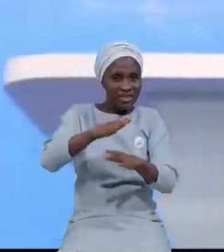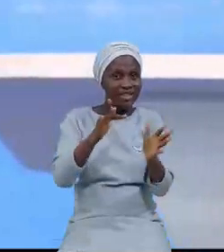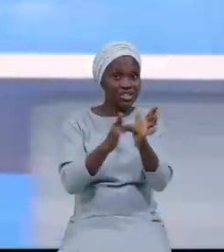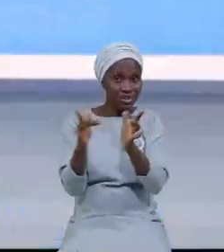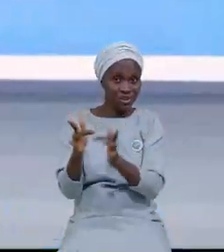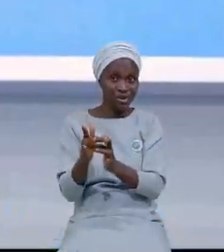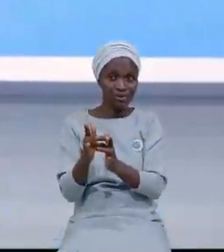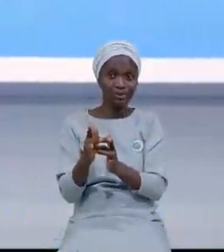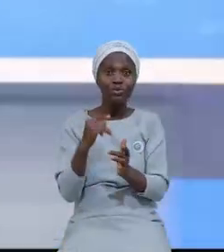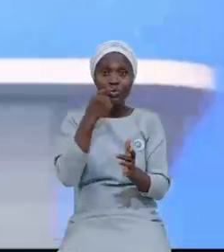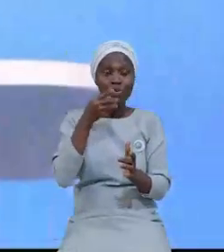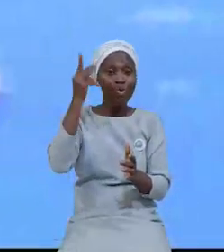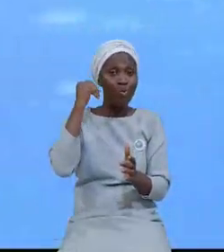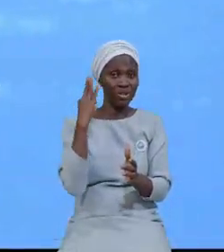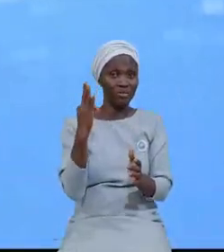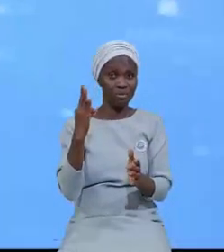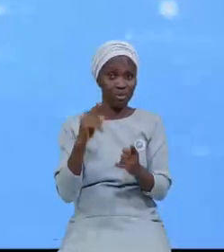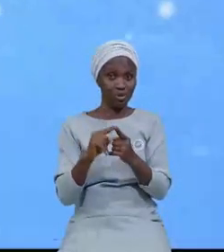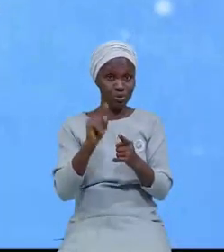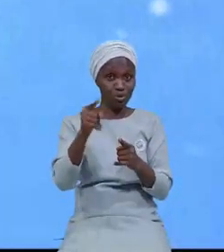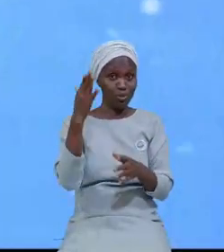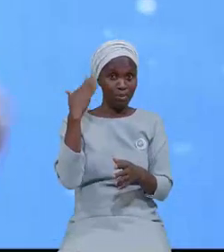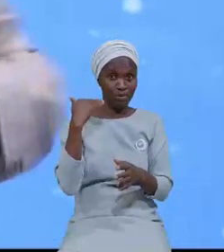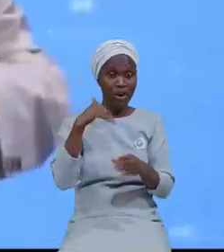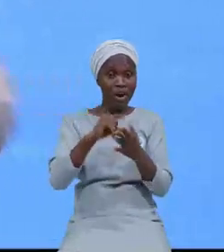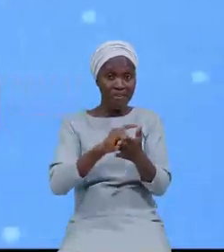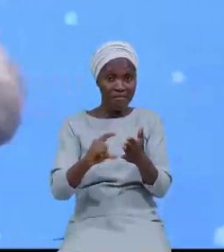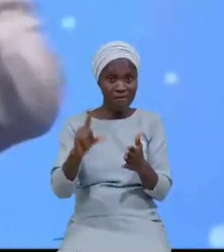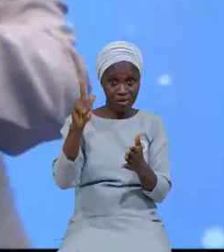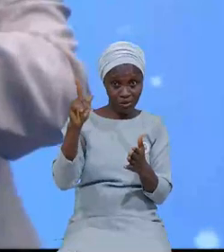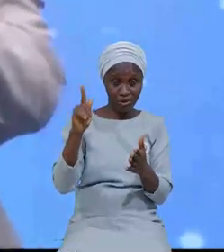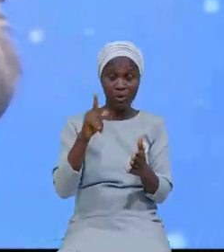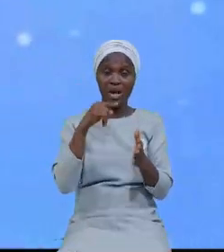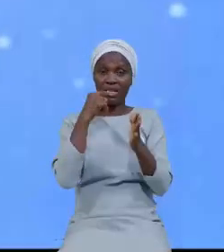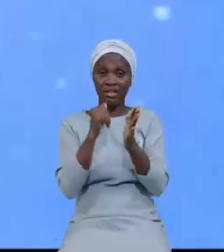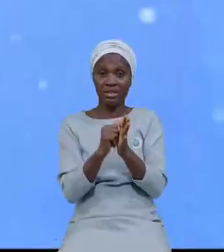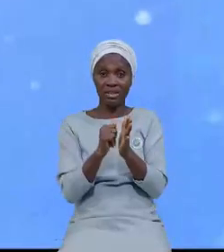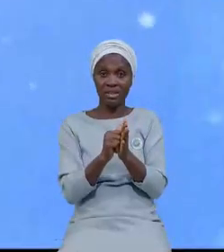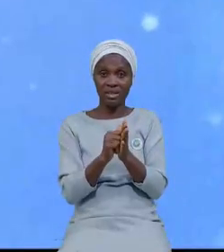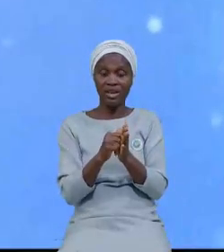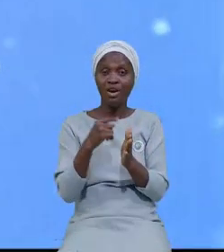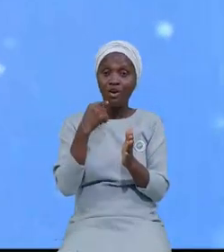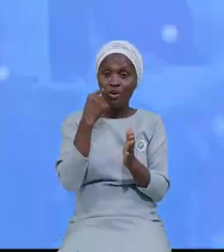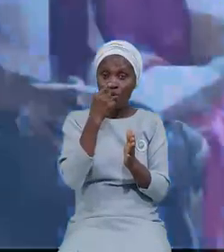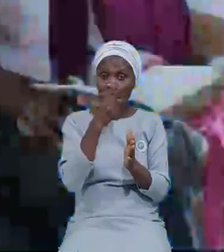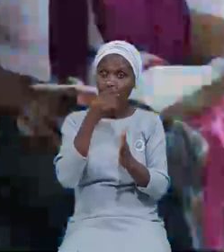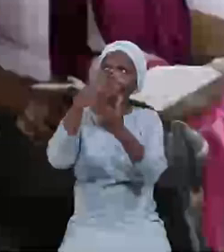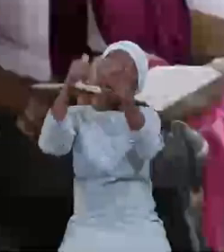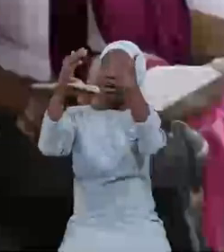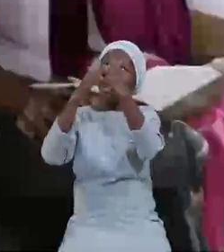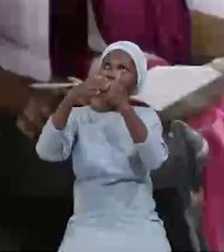a été destiné Jésus-Christ verset 21 verset 21 que le ciel